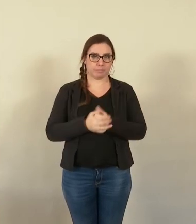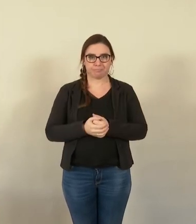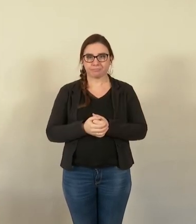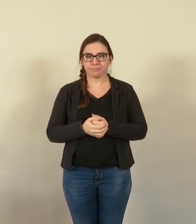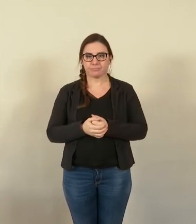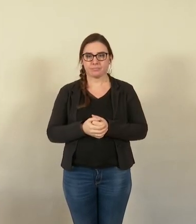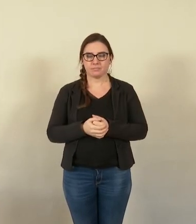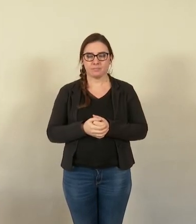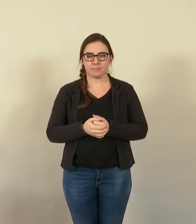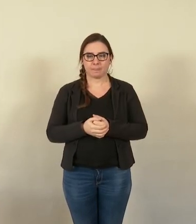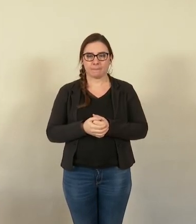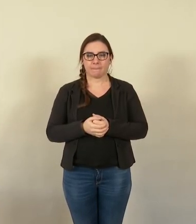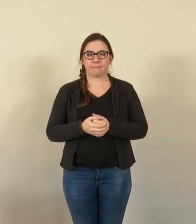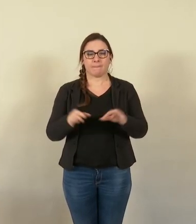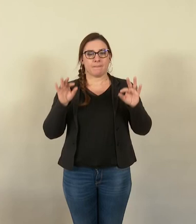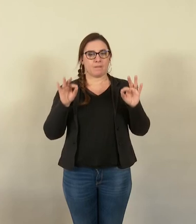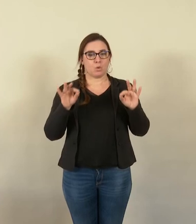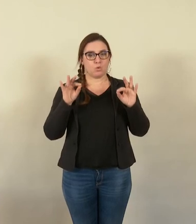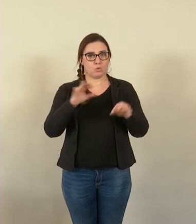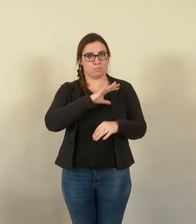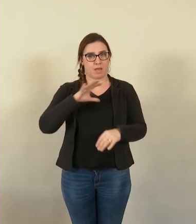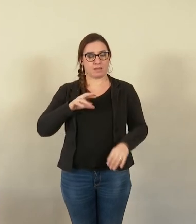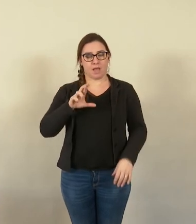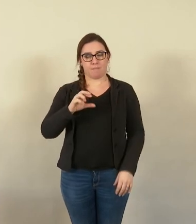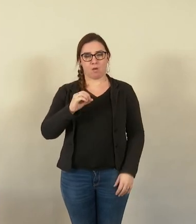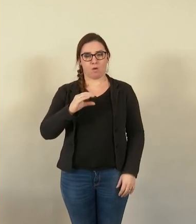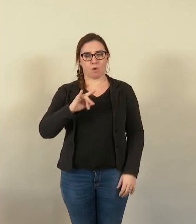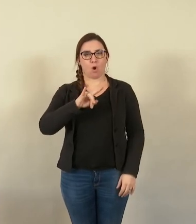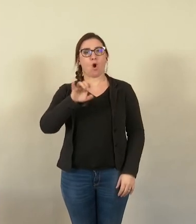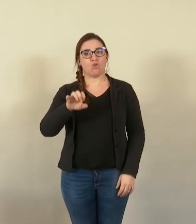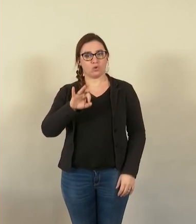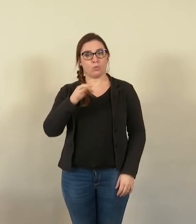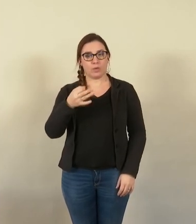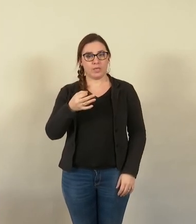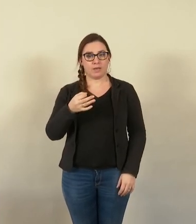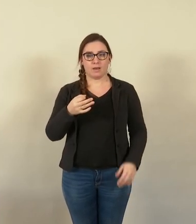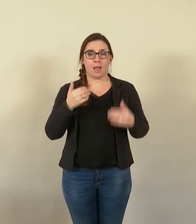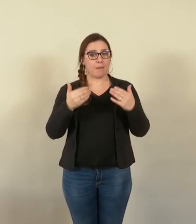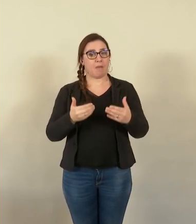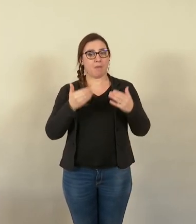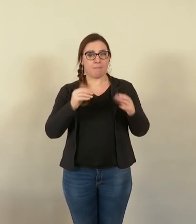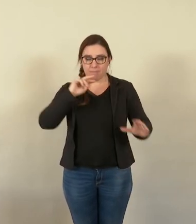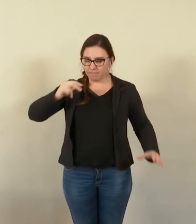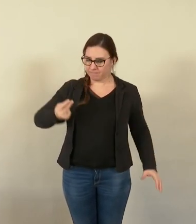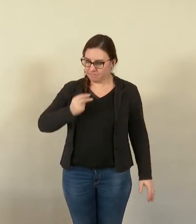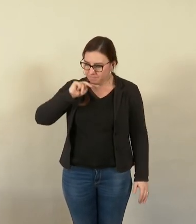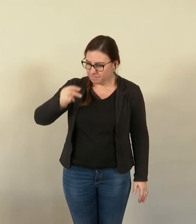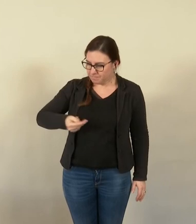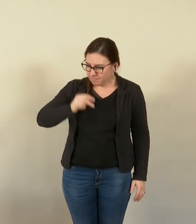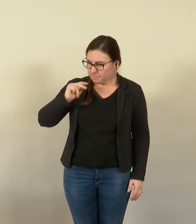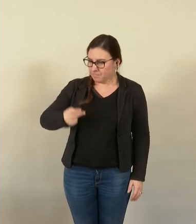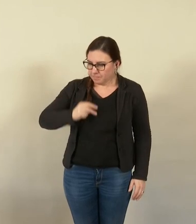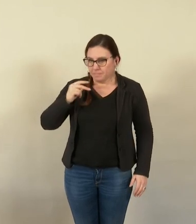d'ailleurs puisque effectivement comme lu disait madame roche il est toujours de bon ton de se remettre en question en